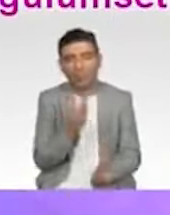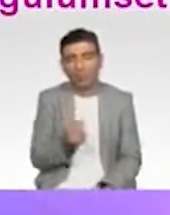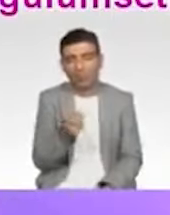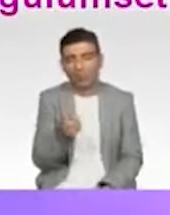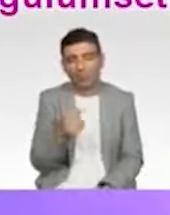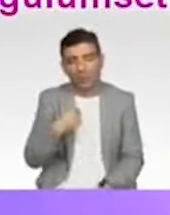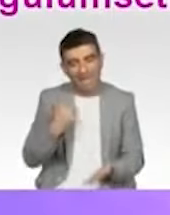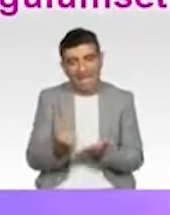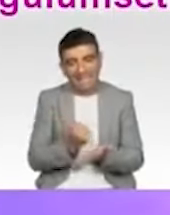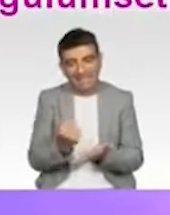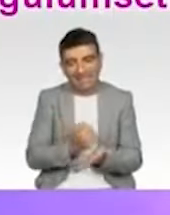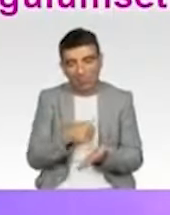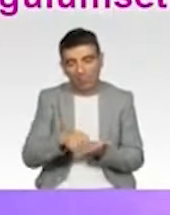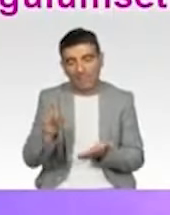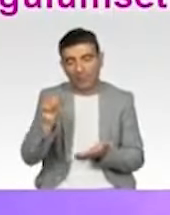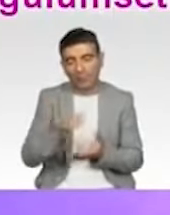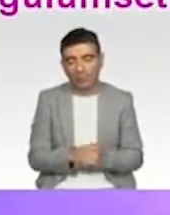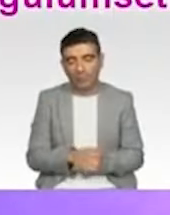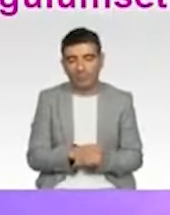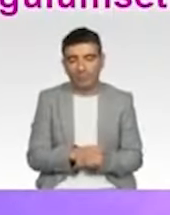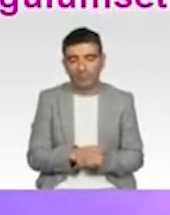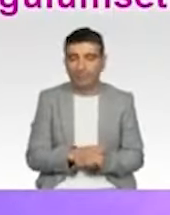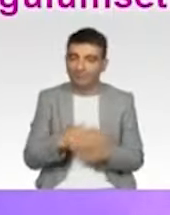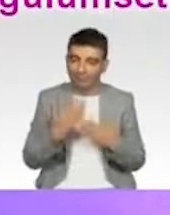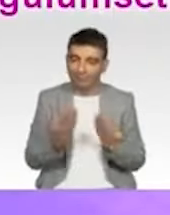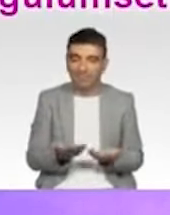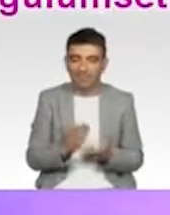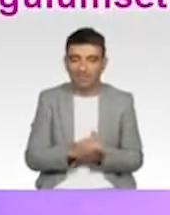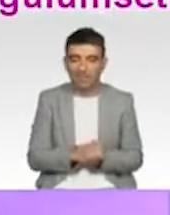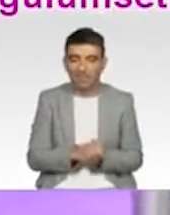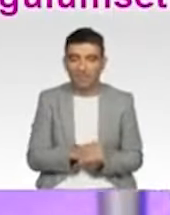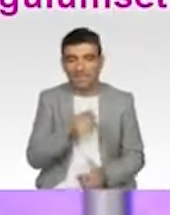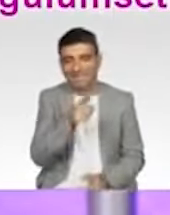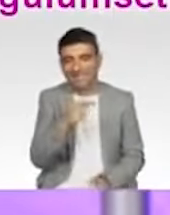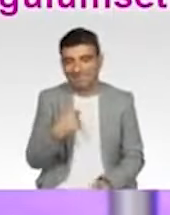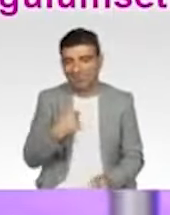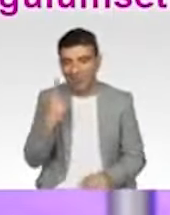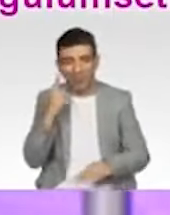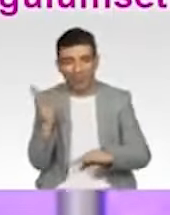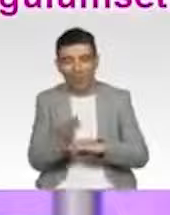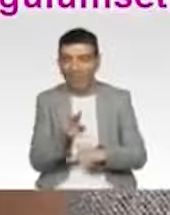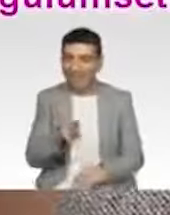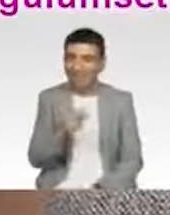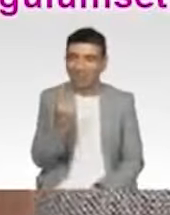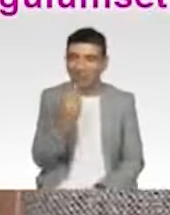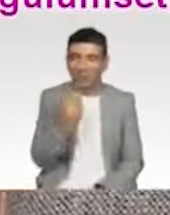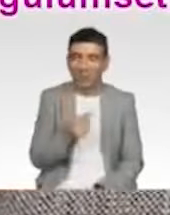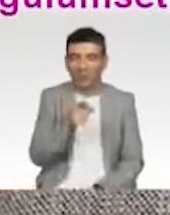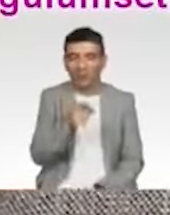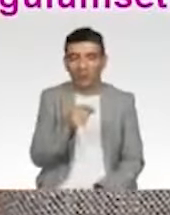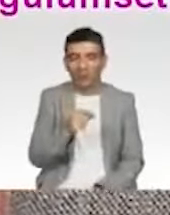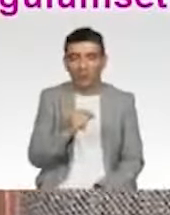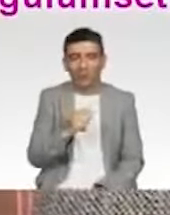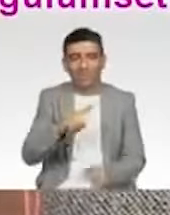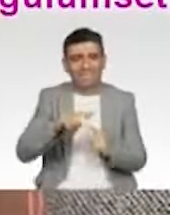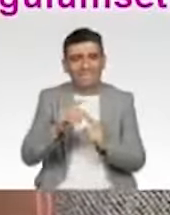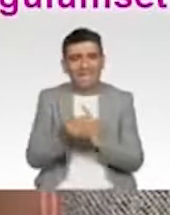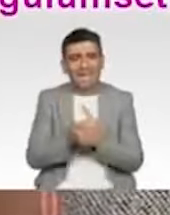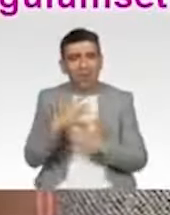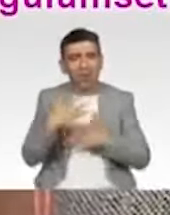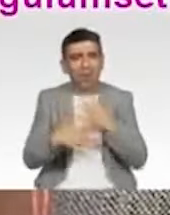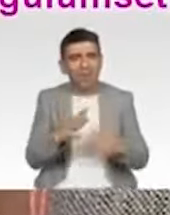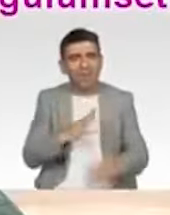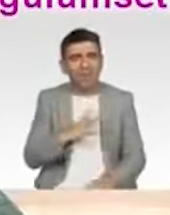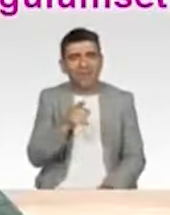Hatta eziyor gidiyor gibi böyle. Peki. Sizinki bizimkine döndü. Peki şu taksi olayı varmış orada, bir